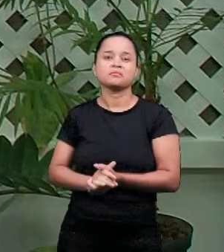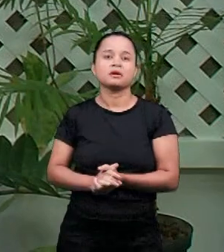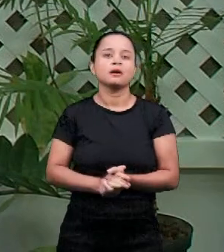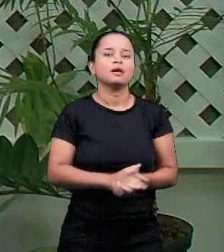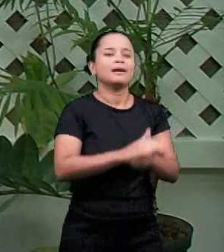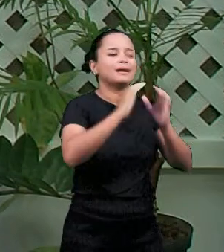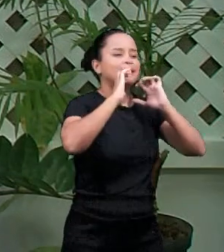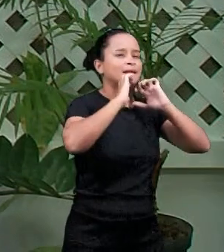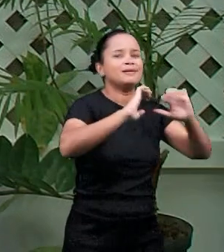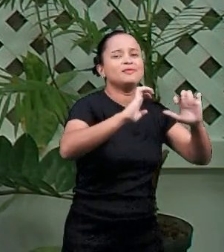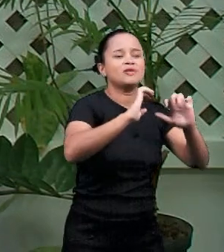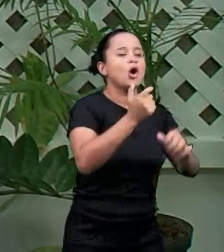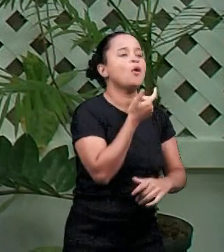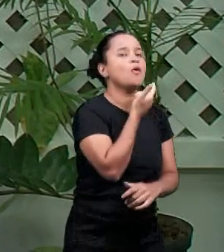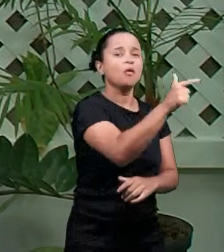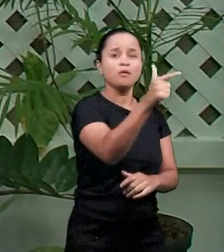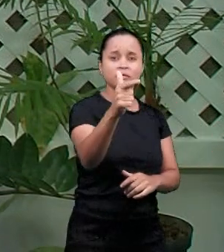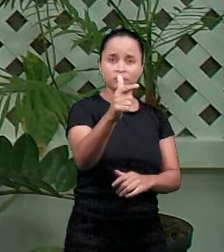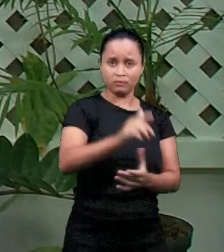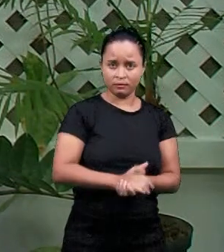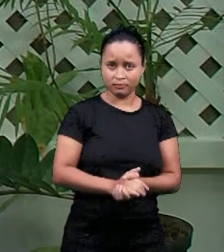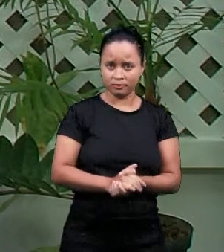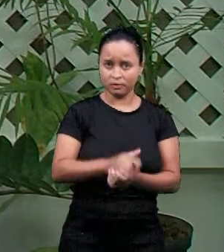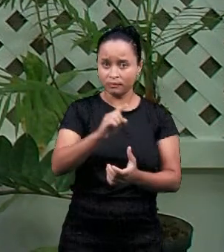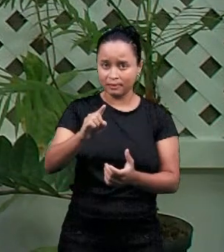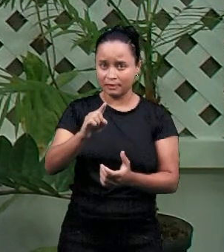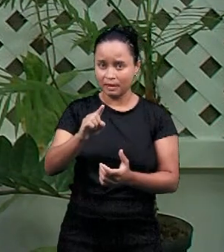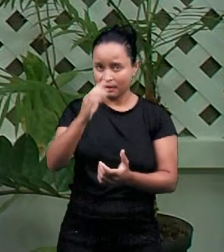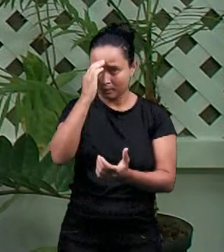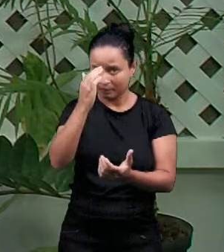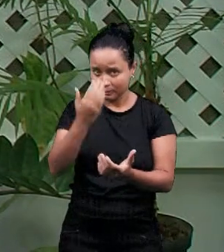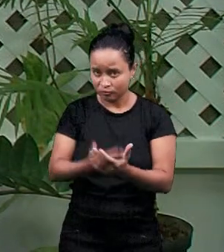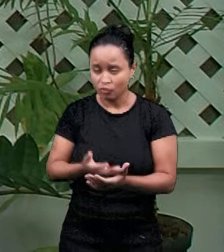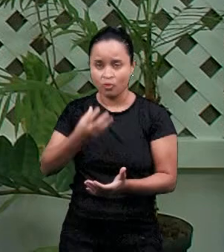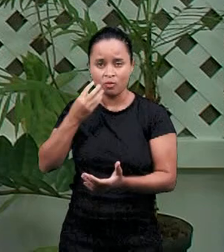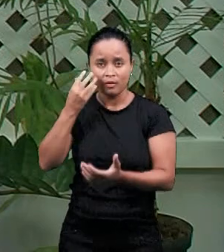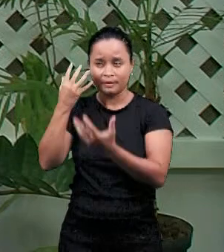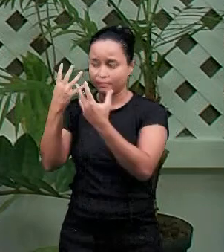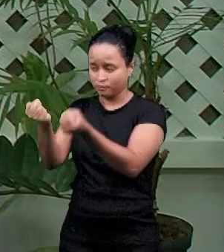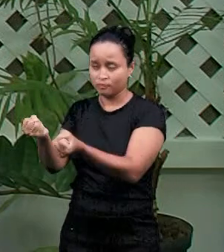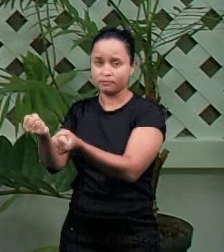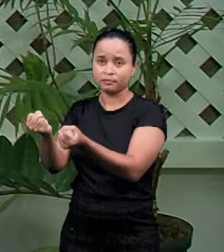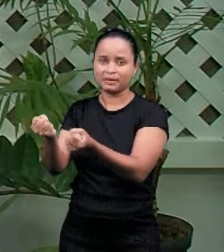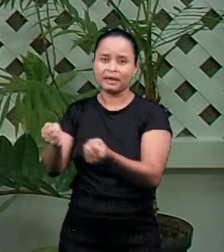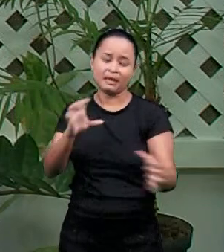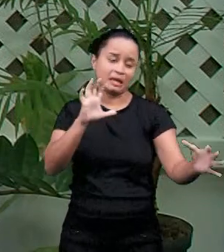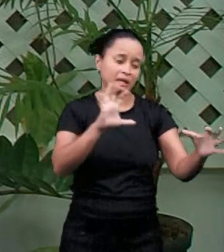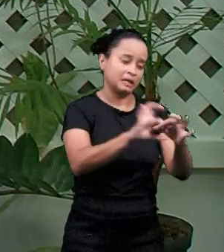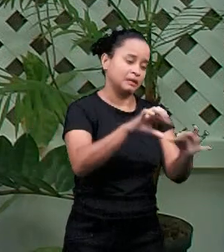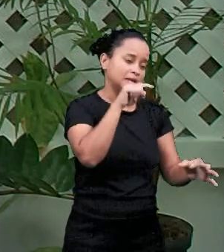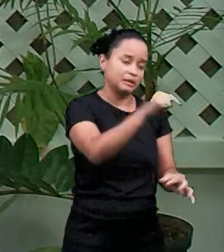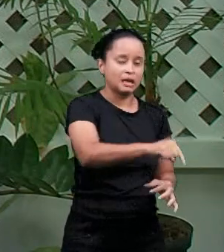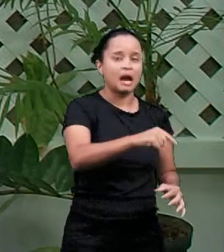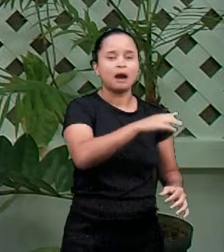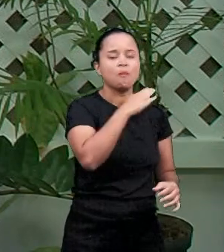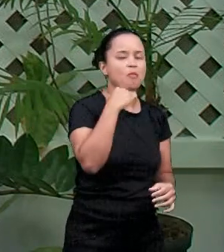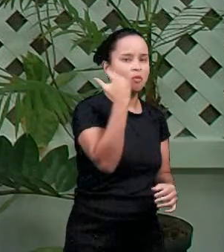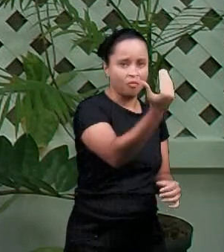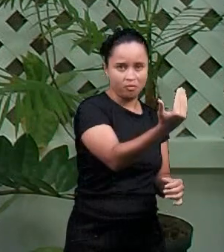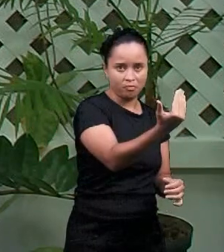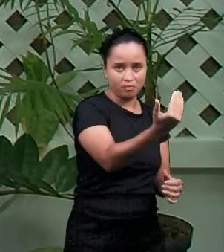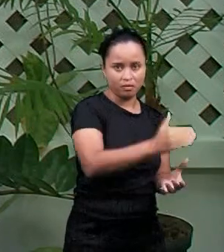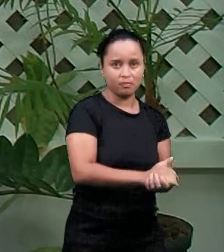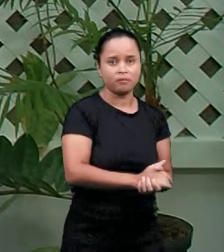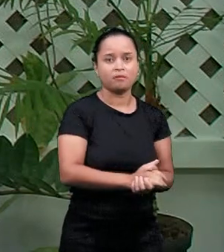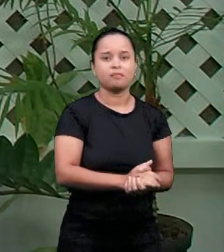autre évangile au-delà de celui qu'on a cru et reçu. C'est quelque chose lié à la mort, exclu de